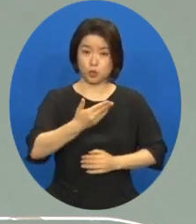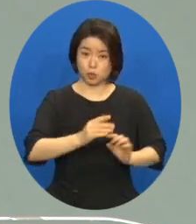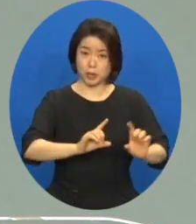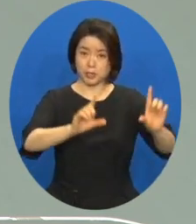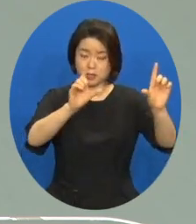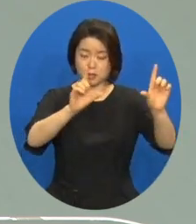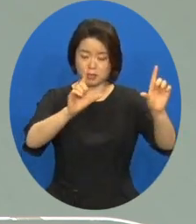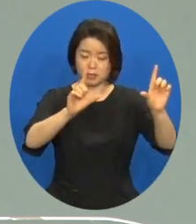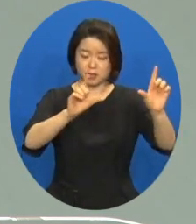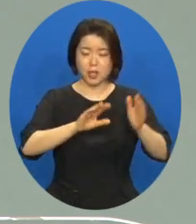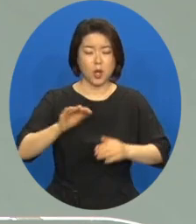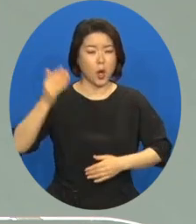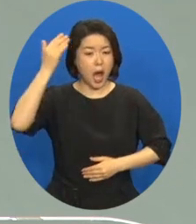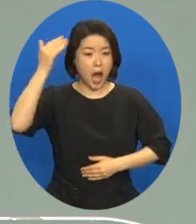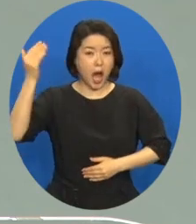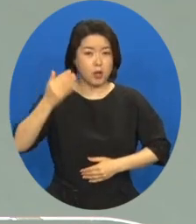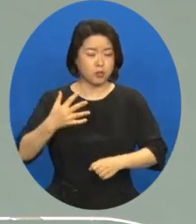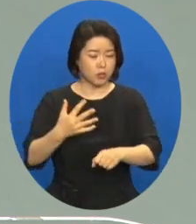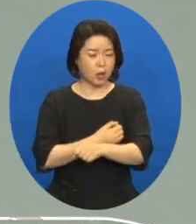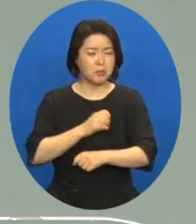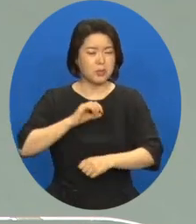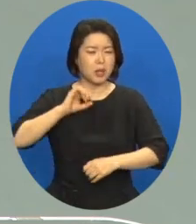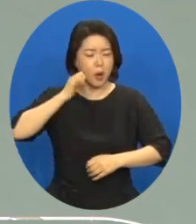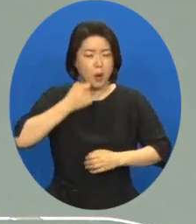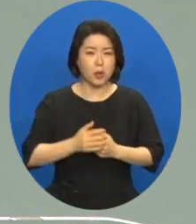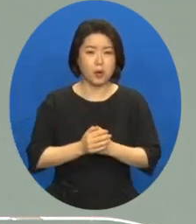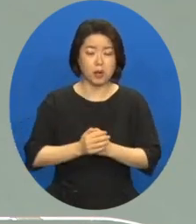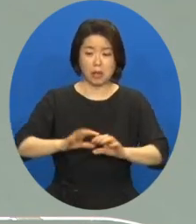정말 어려웠어요. 나라는 잃어버렸죠.